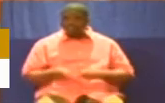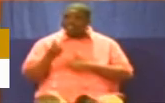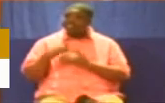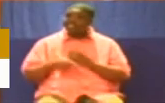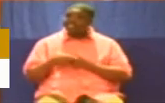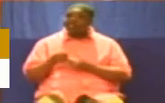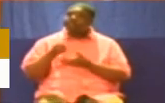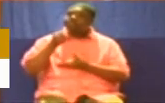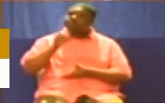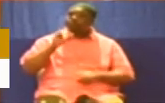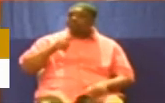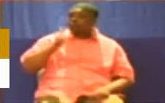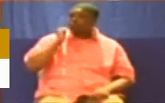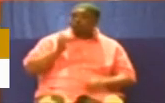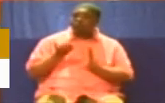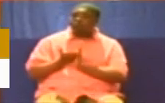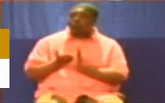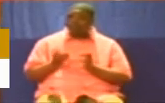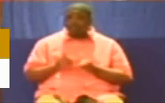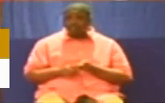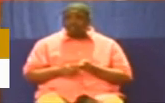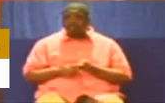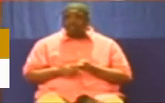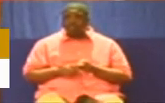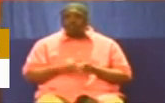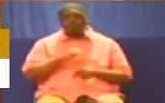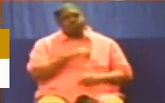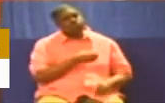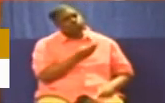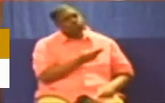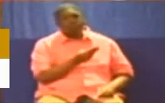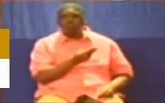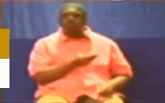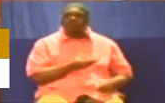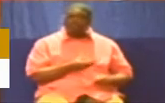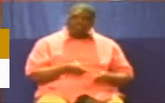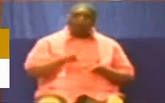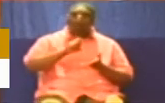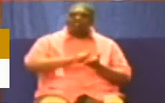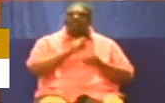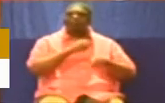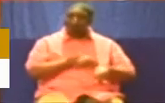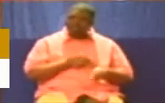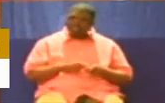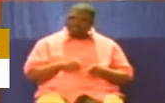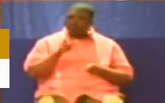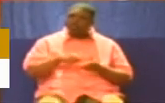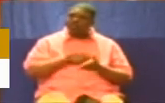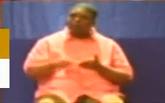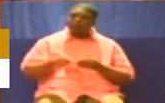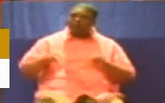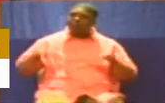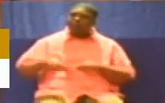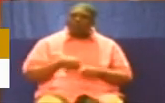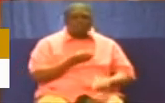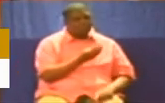nasoma budget ya mwaka juzi, wakaniomba ni extend, walipewa miezi mitatu, nikatoa na extension. Watu wamenunua viwanja